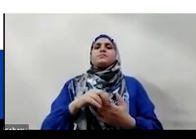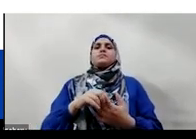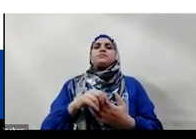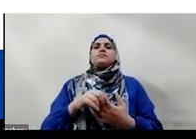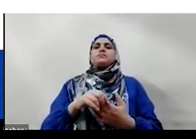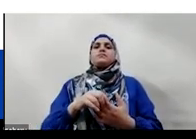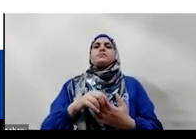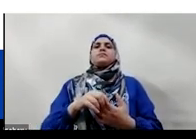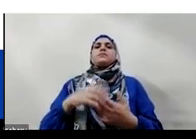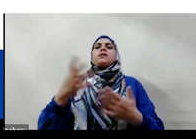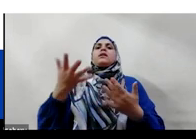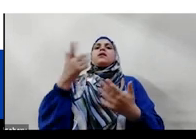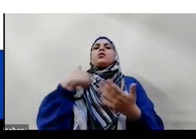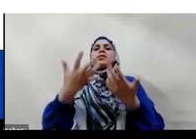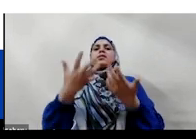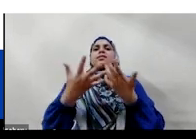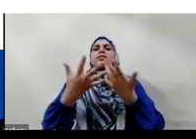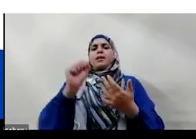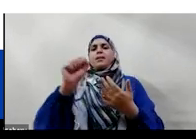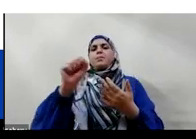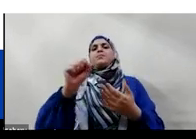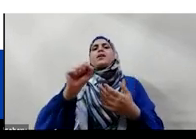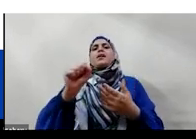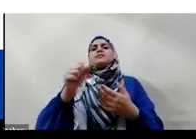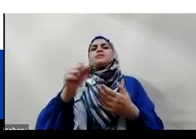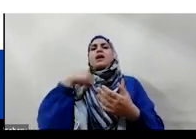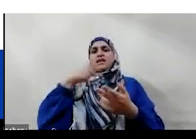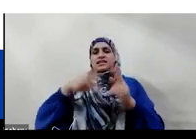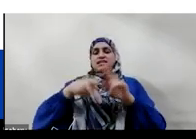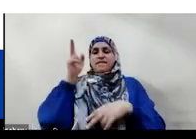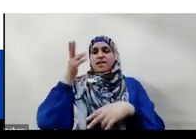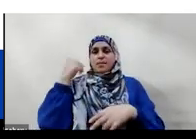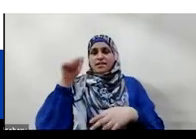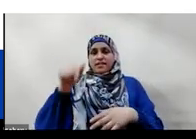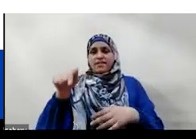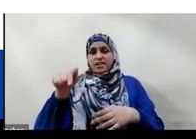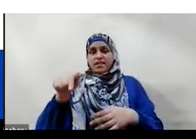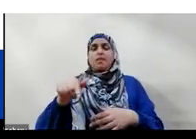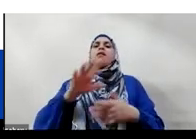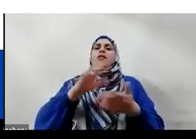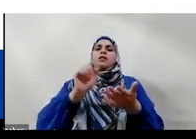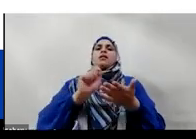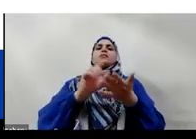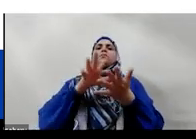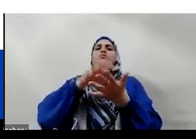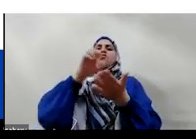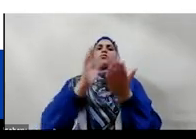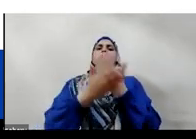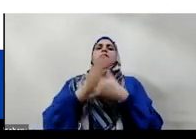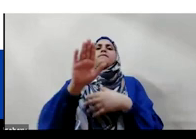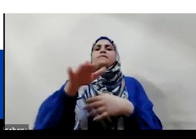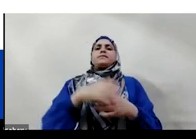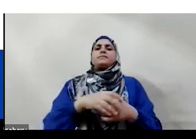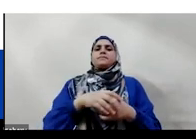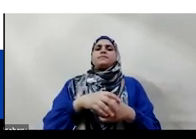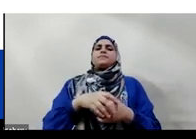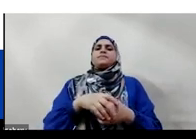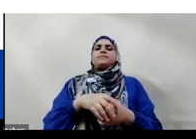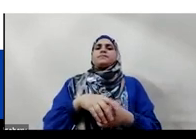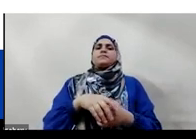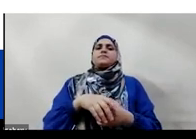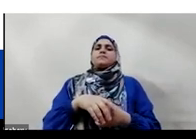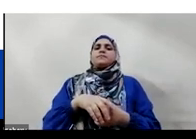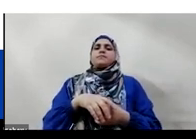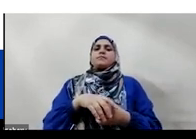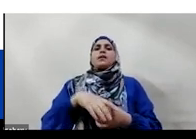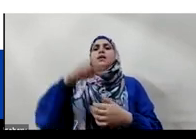وبأبلود الدي اس 2019 فورم اللي انا حصلت عليها في سفري السابق. لو انا حصلت على البريفيوس فول برايت